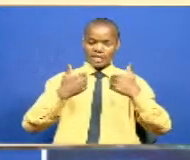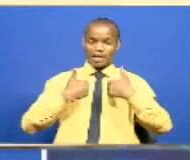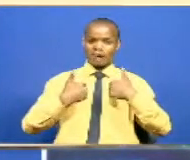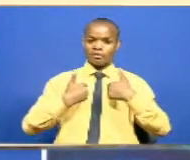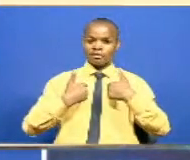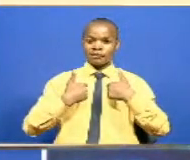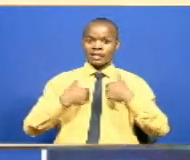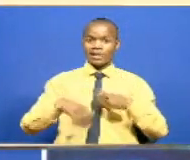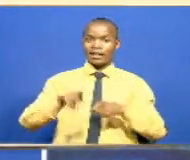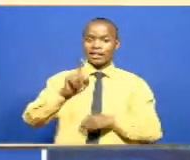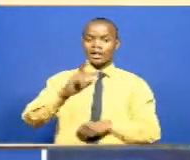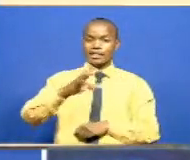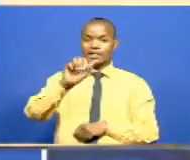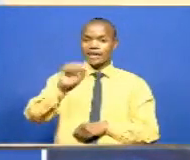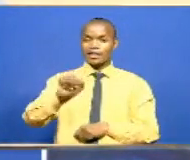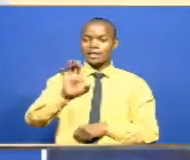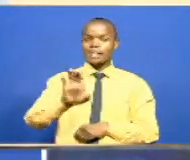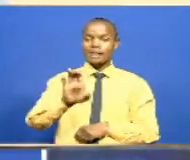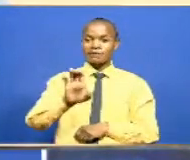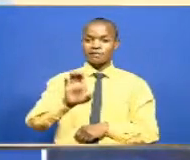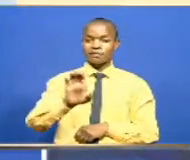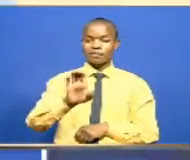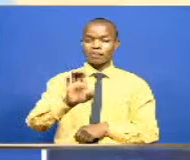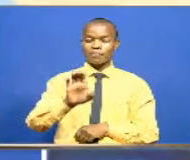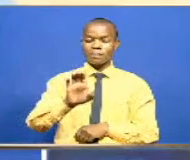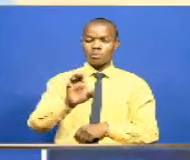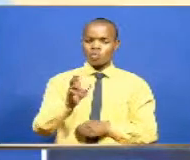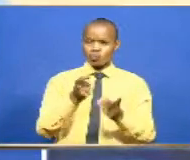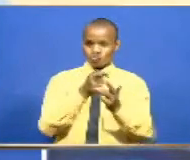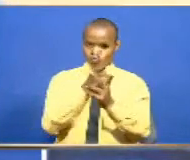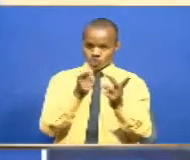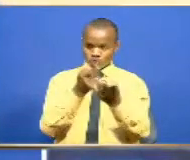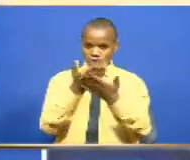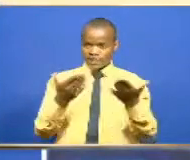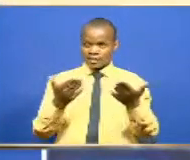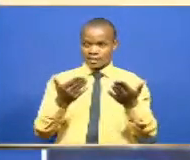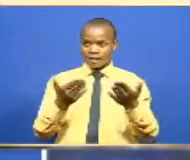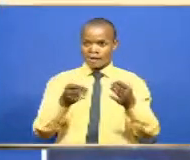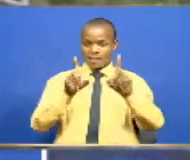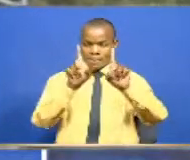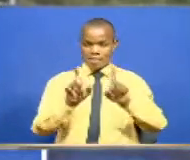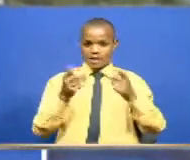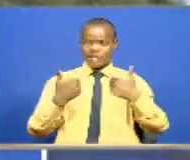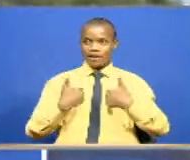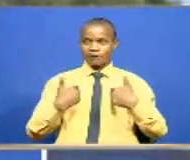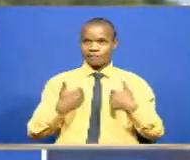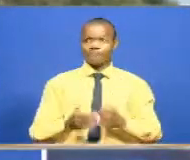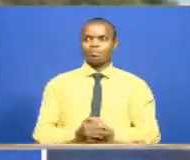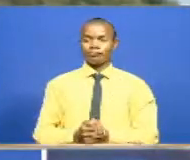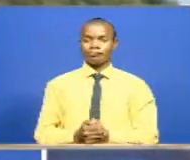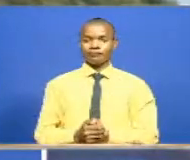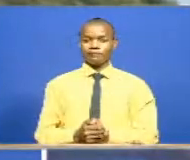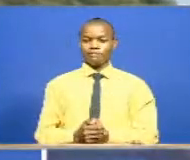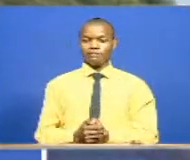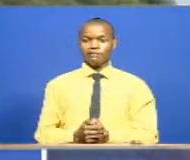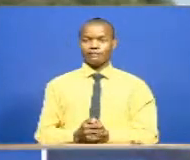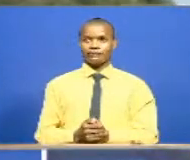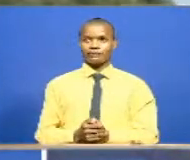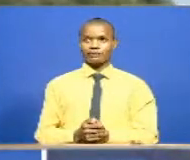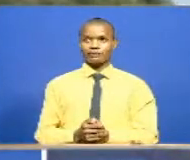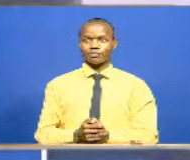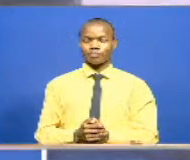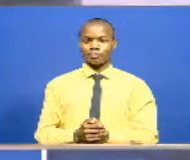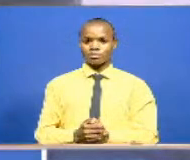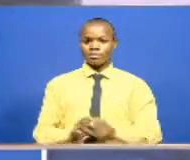of secondary education. Those are the two major things that we needed for this exercise. Na wizara